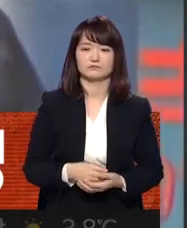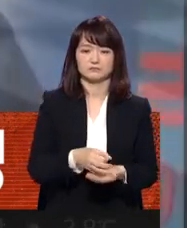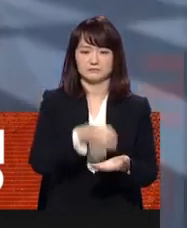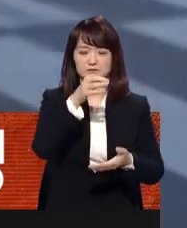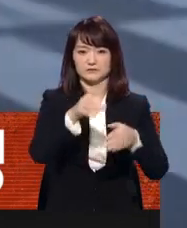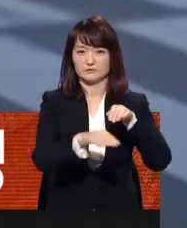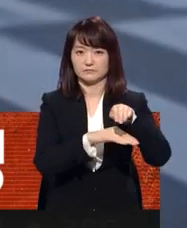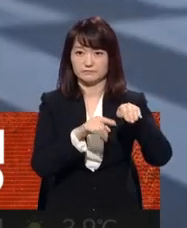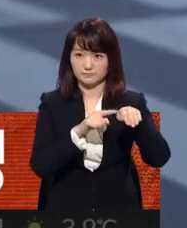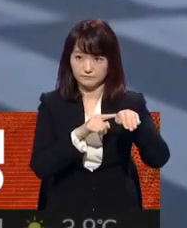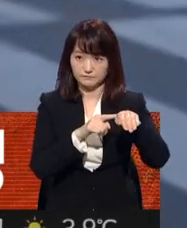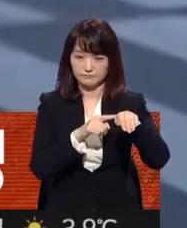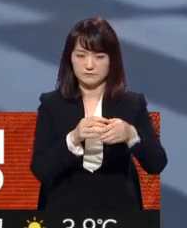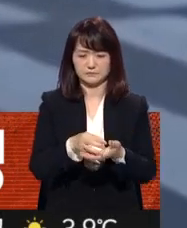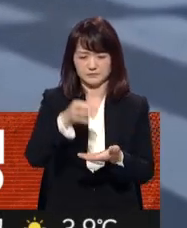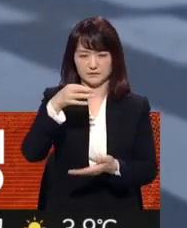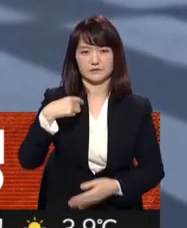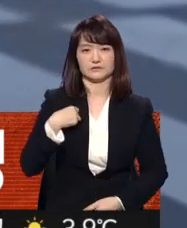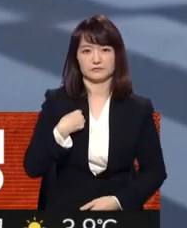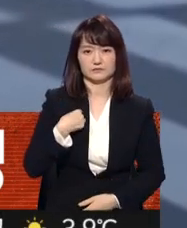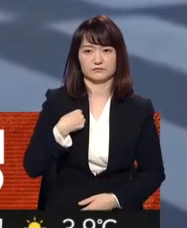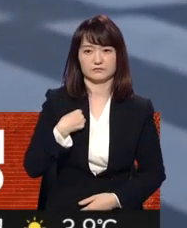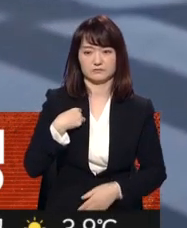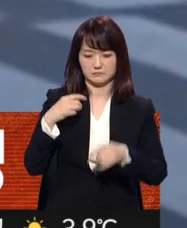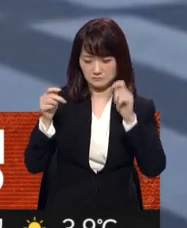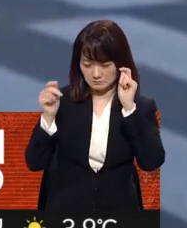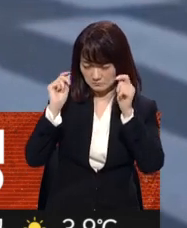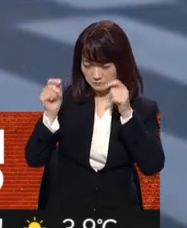고급 승용차 또 비싼 옷 나이트클럽